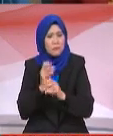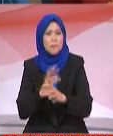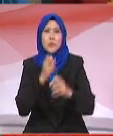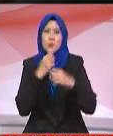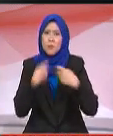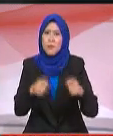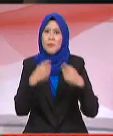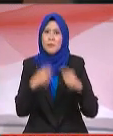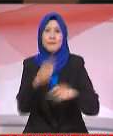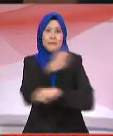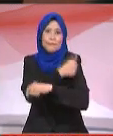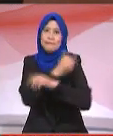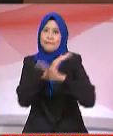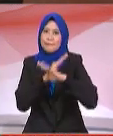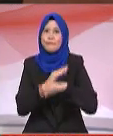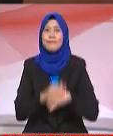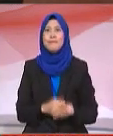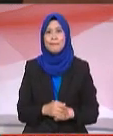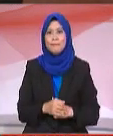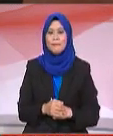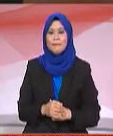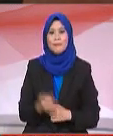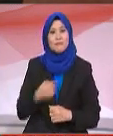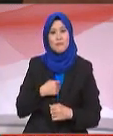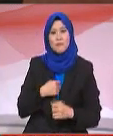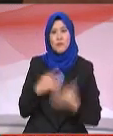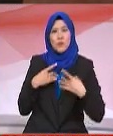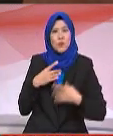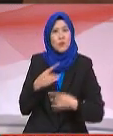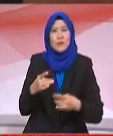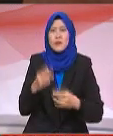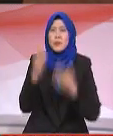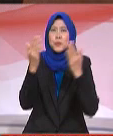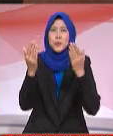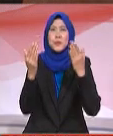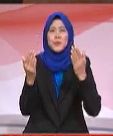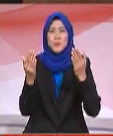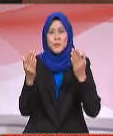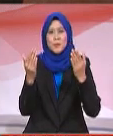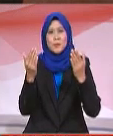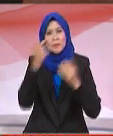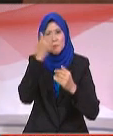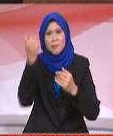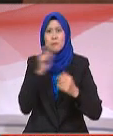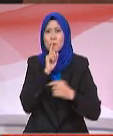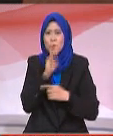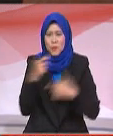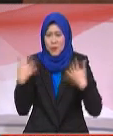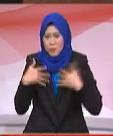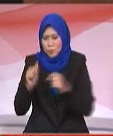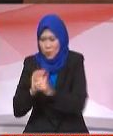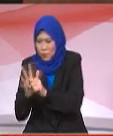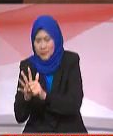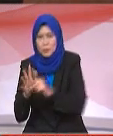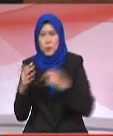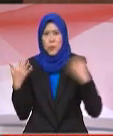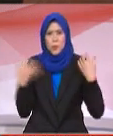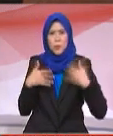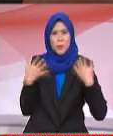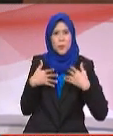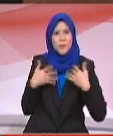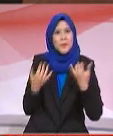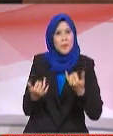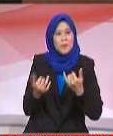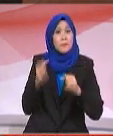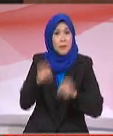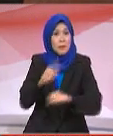ni. Makcik suka, makcik bersyukur sebab kita nak takut benda tu. Kalau kita dah ada benda tu